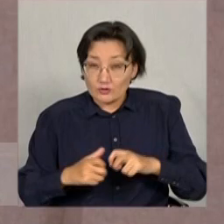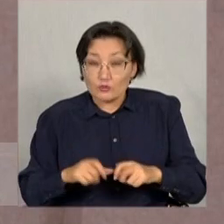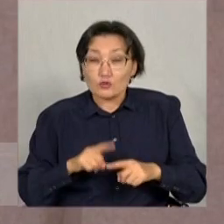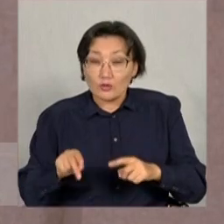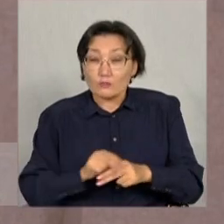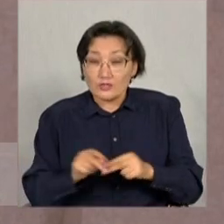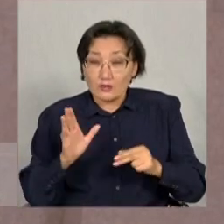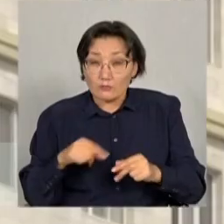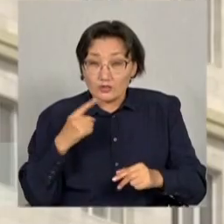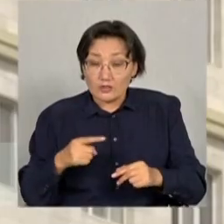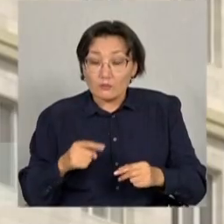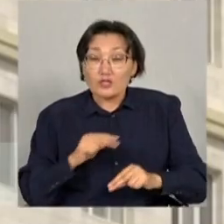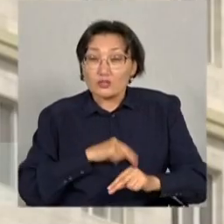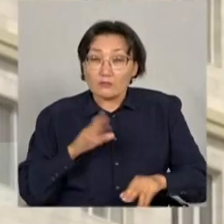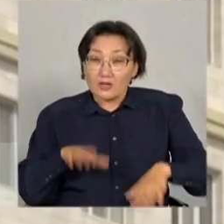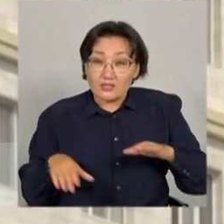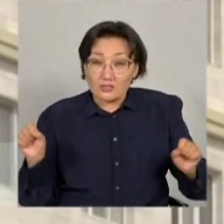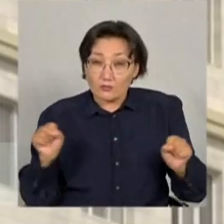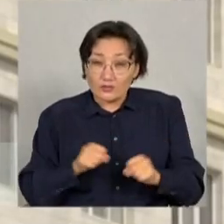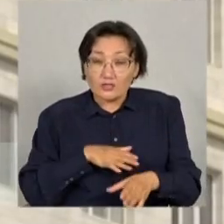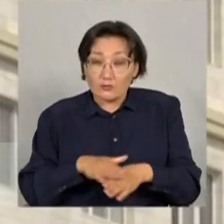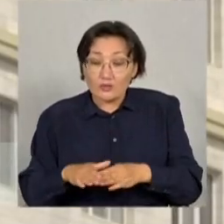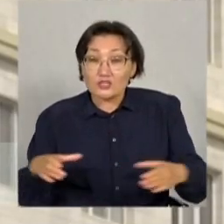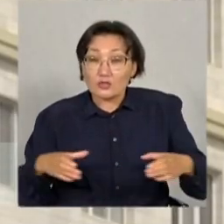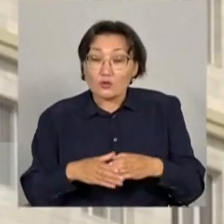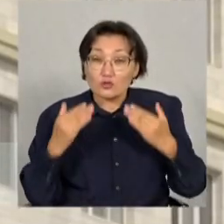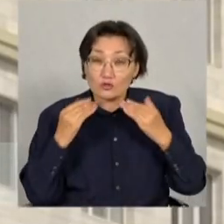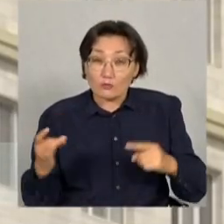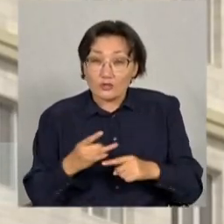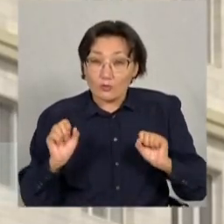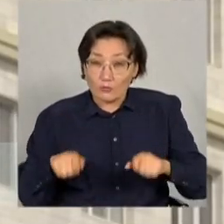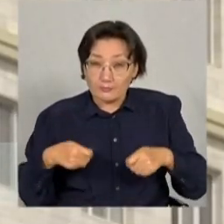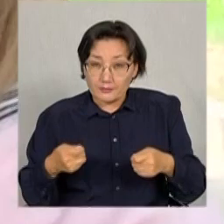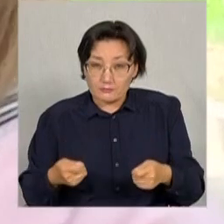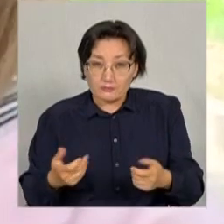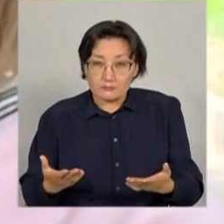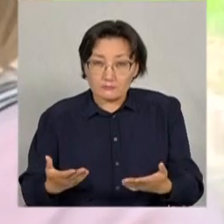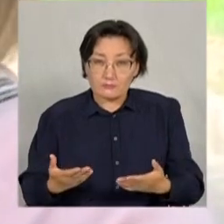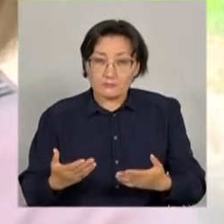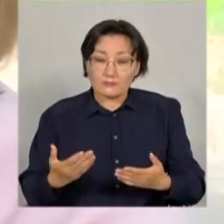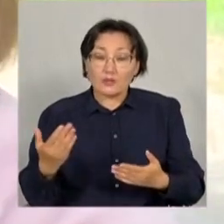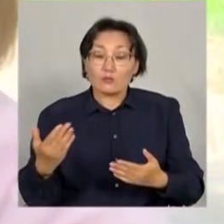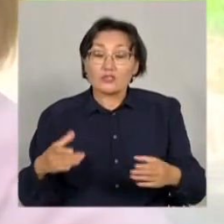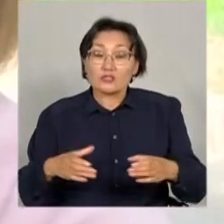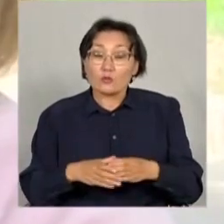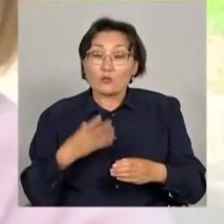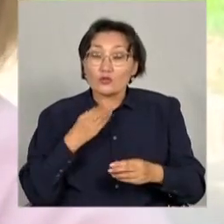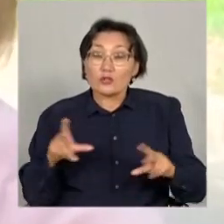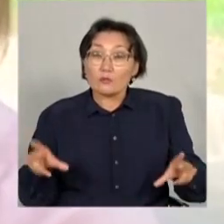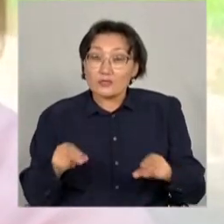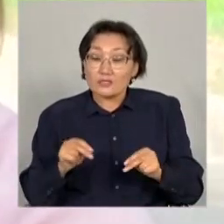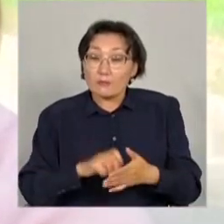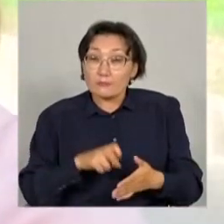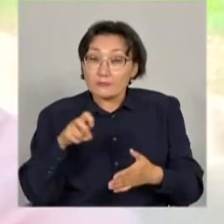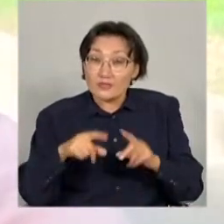түзелетінін айтады. Шаруаны шала істеп жұмысты жартпаған мердігерге соңғы рет мүмкіндік берілмек. Олар өздерінің жаңа гарантийный письмосын да берді